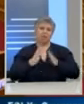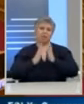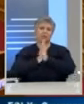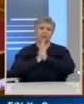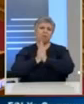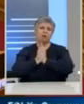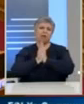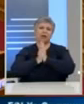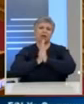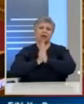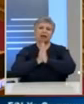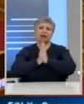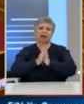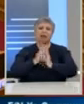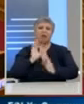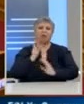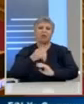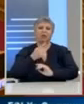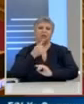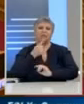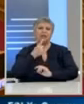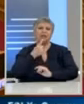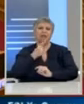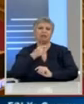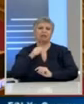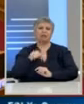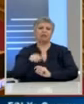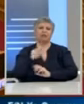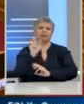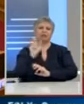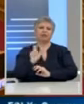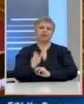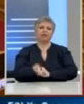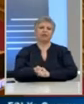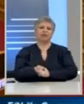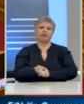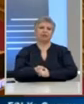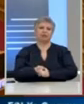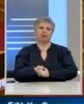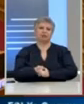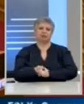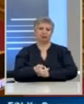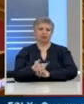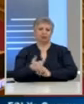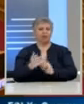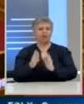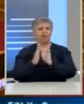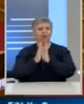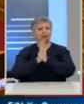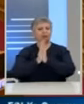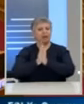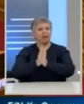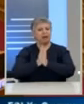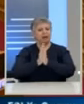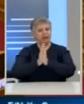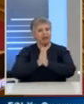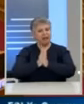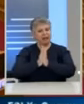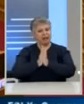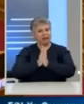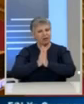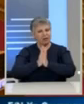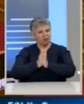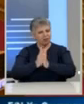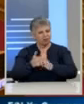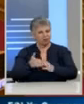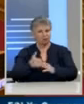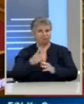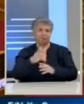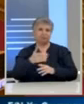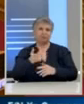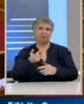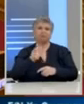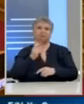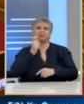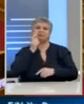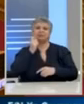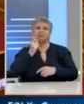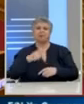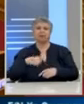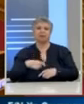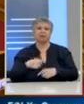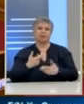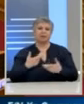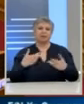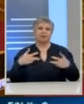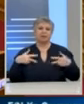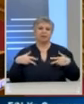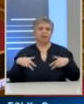παρακαλώ. Σας παρακαλώ πολύ. Και κυρία Υπουργέ, κύριε Υπουργέ,